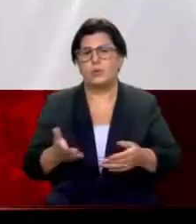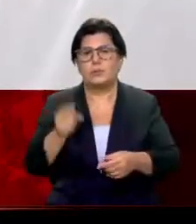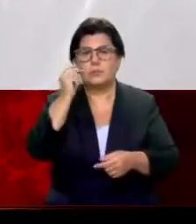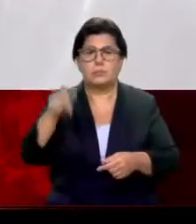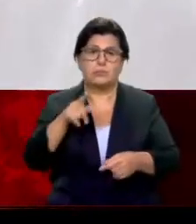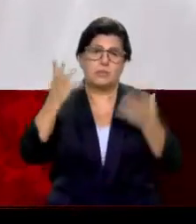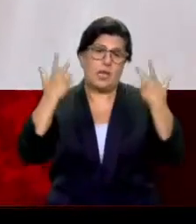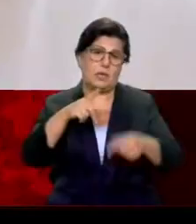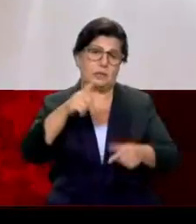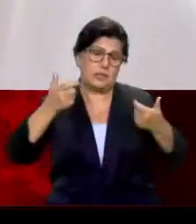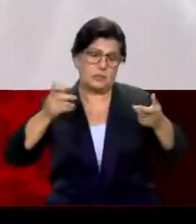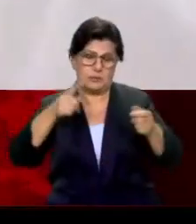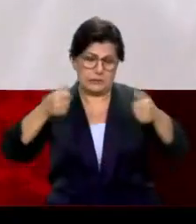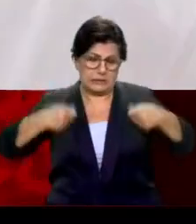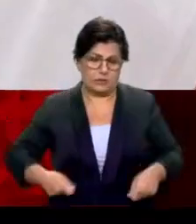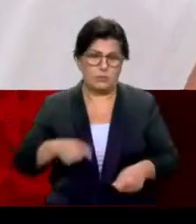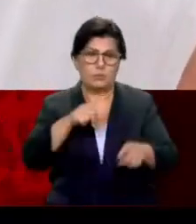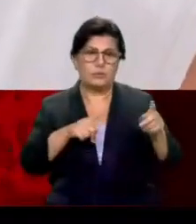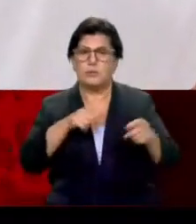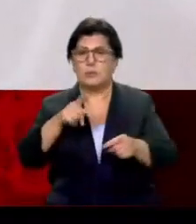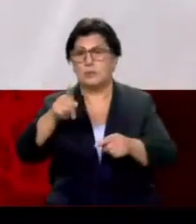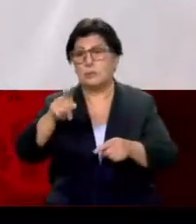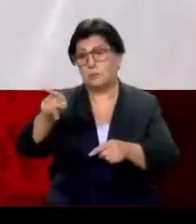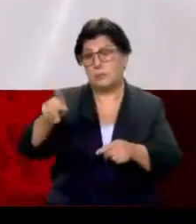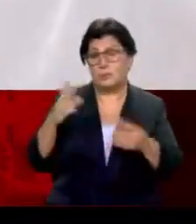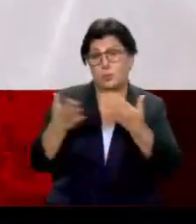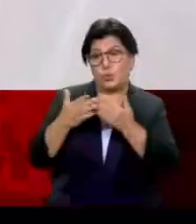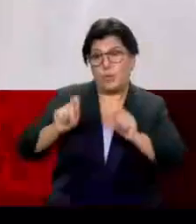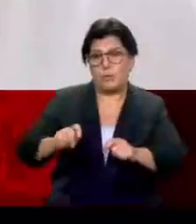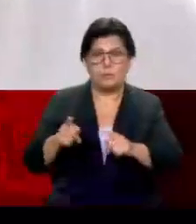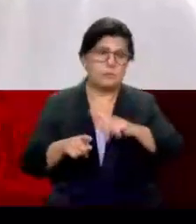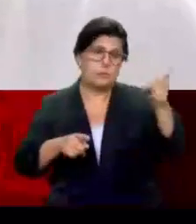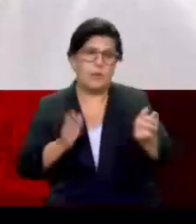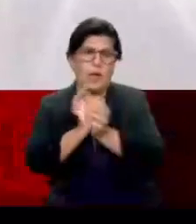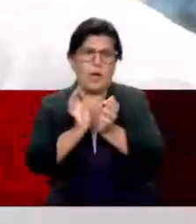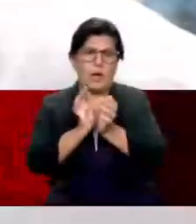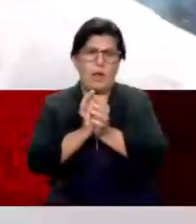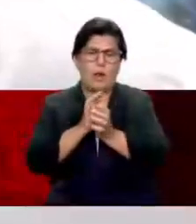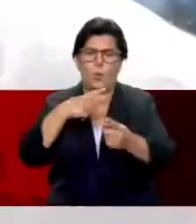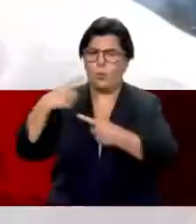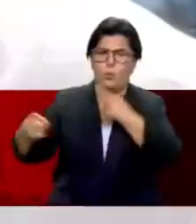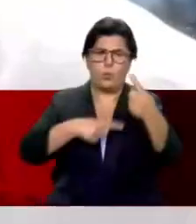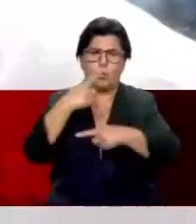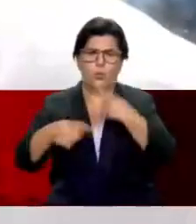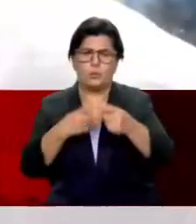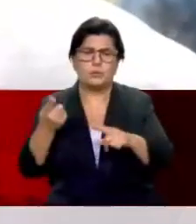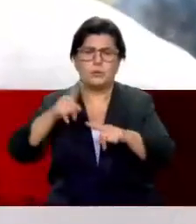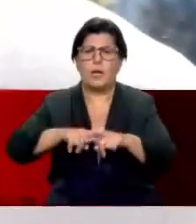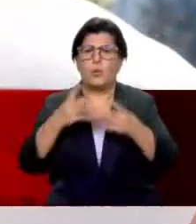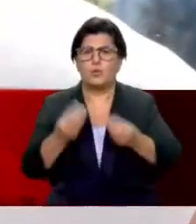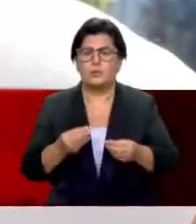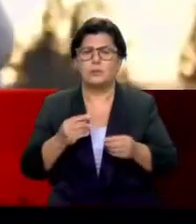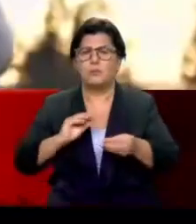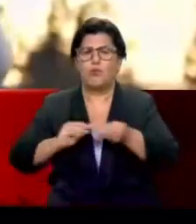diyor bu gelini yiyeceksin, yok sen bunu yiyeceksin diyor. Birisi diyor şurada düğün yapalım, diğer taraf yok burada düğün yapalım deyip işin içine dahil oldukları zaman